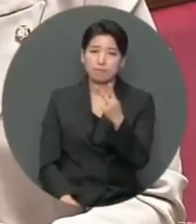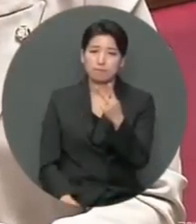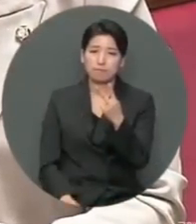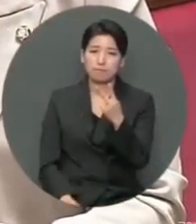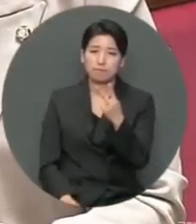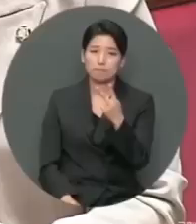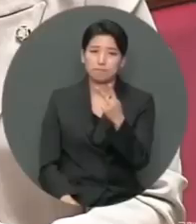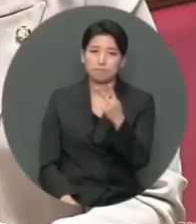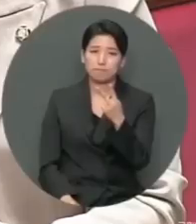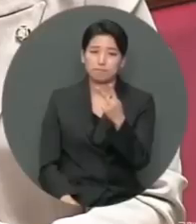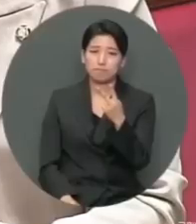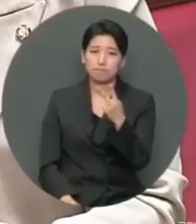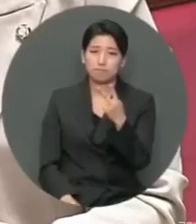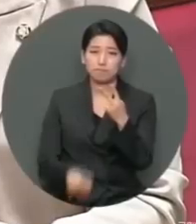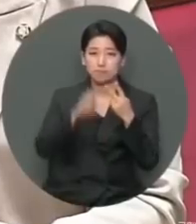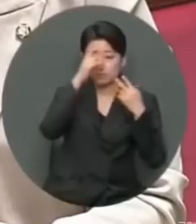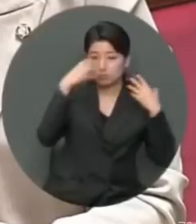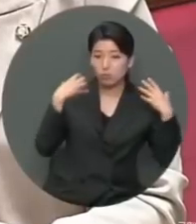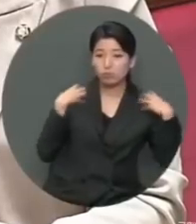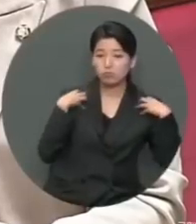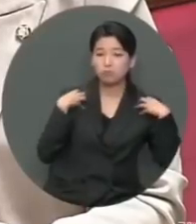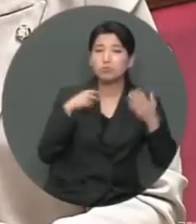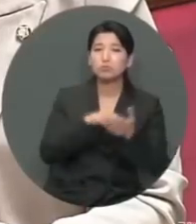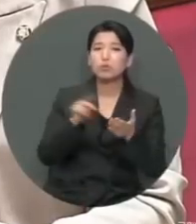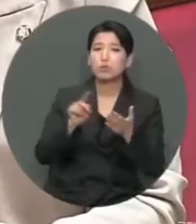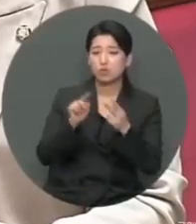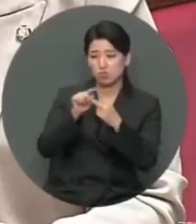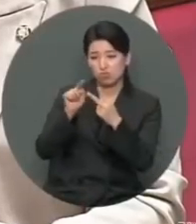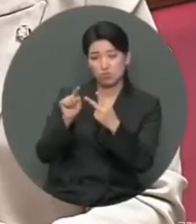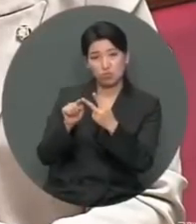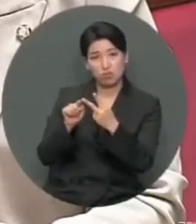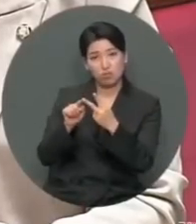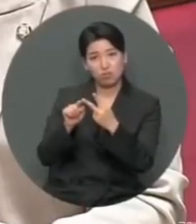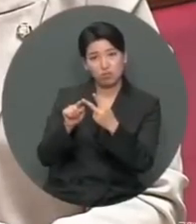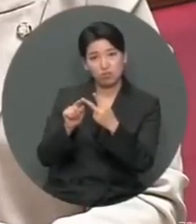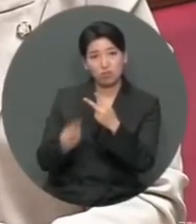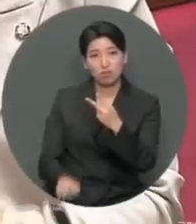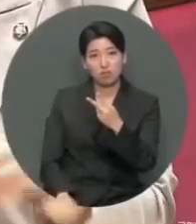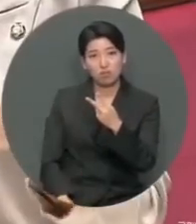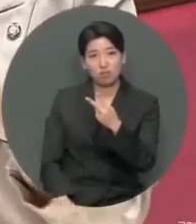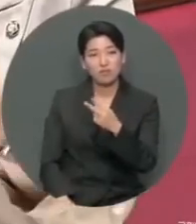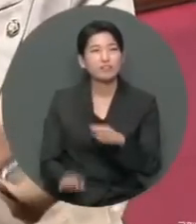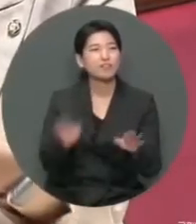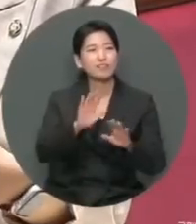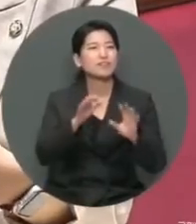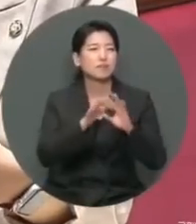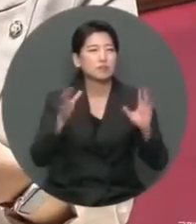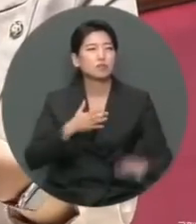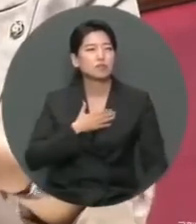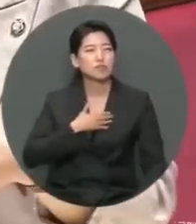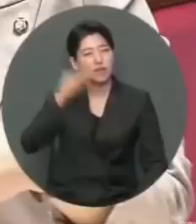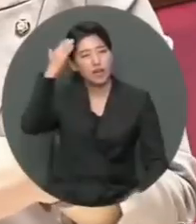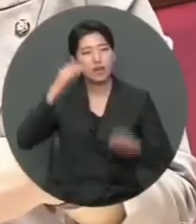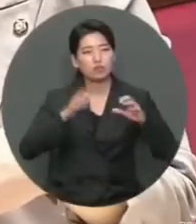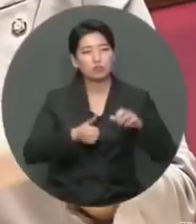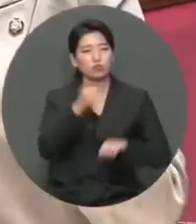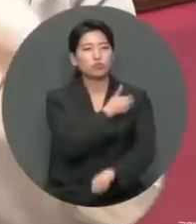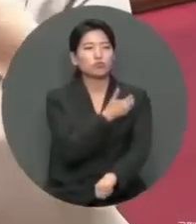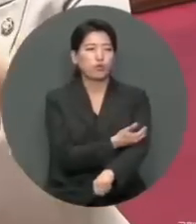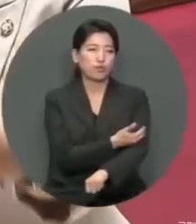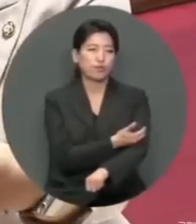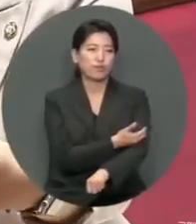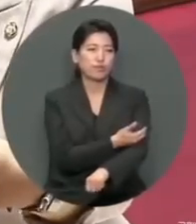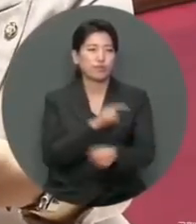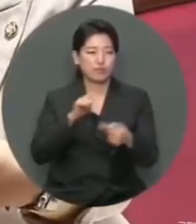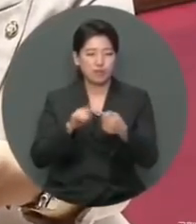있을까요? 설득력이 있는 것이 아니고요. 그거는 우리의 주권에 속하는 사항입니다. 주권에 속하는 사항인데 우리가